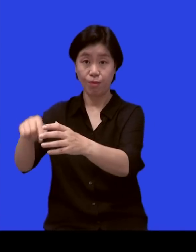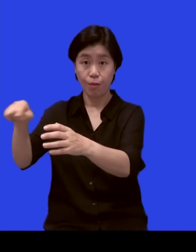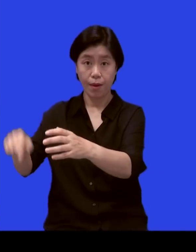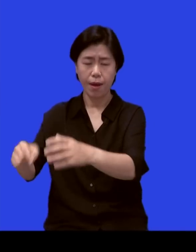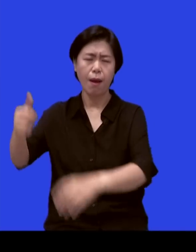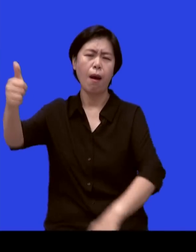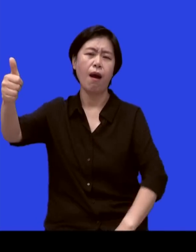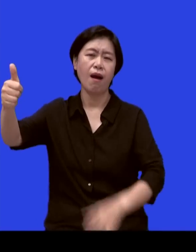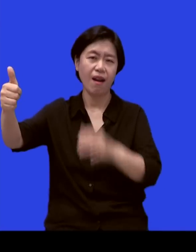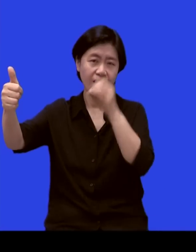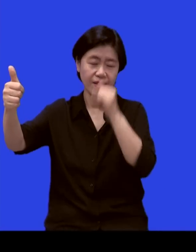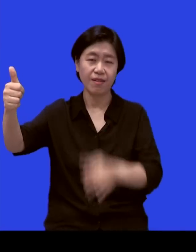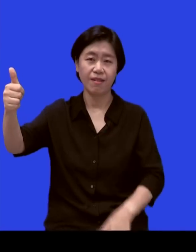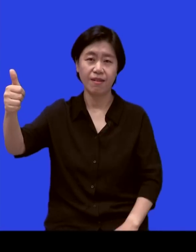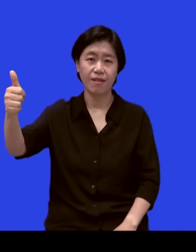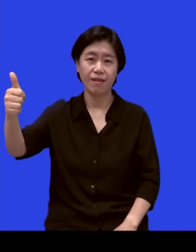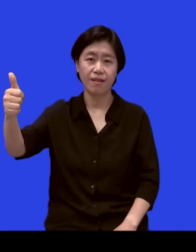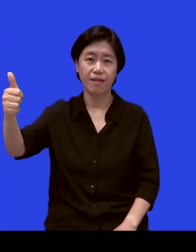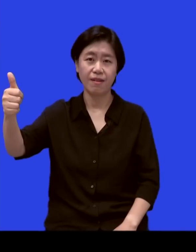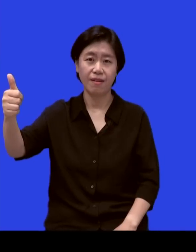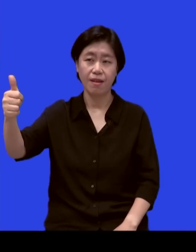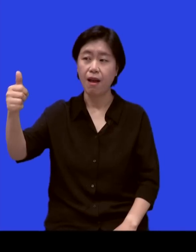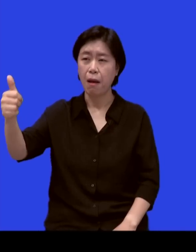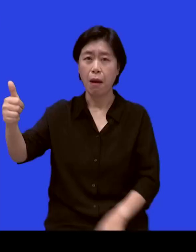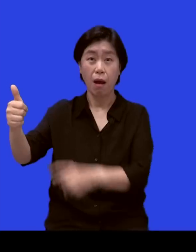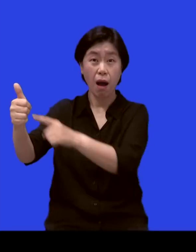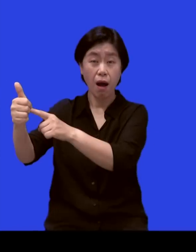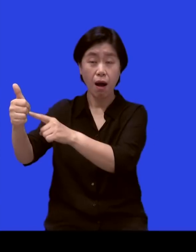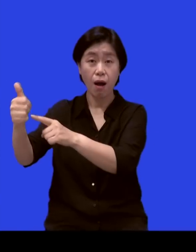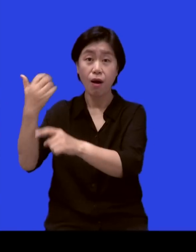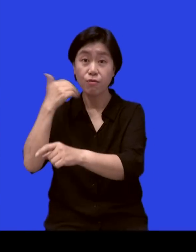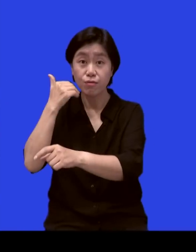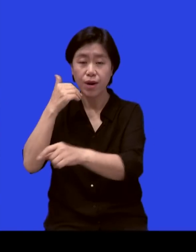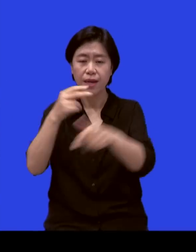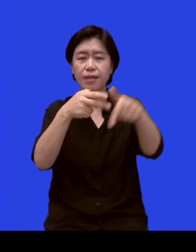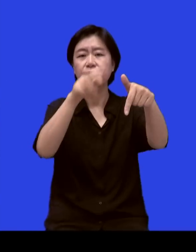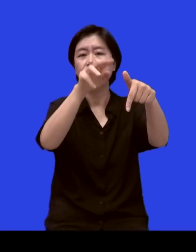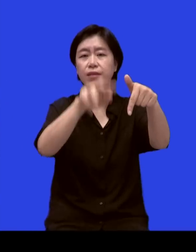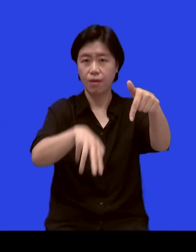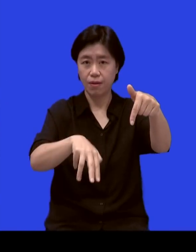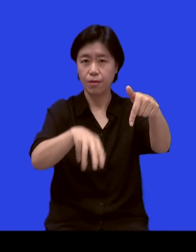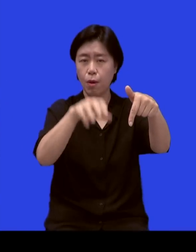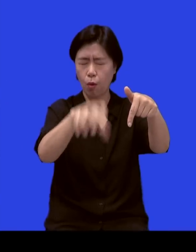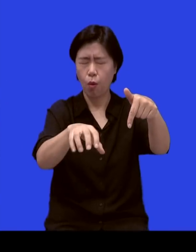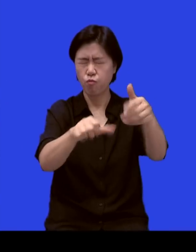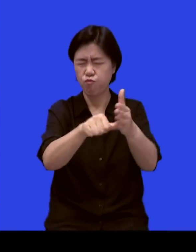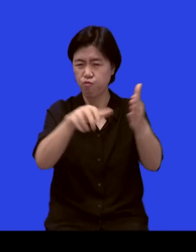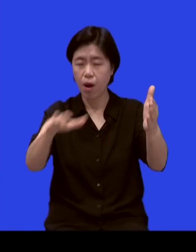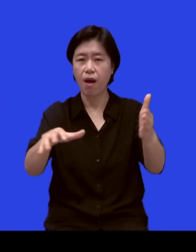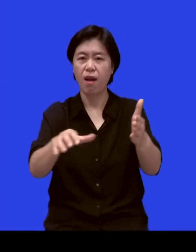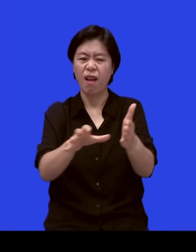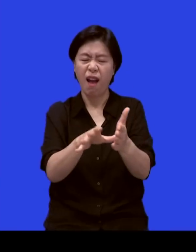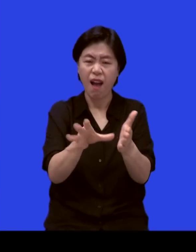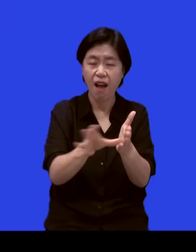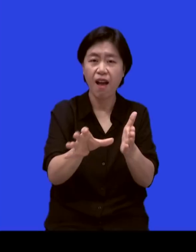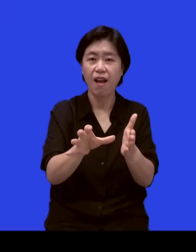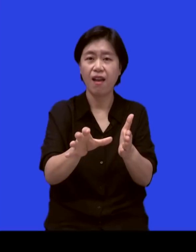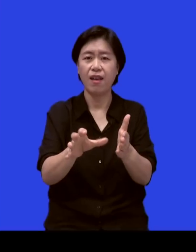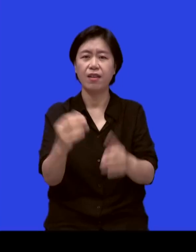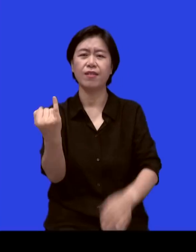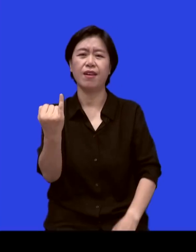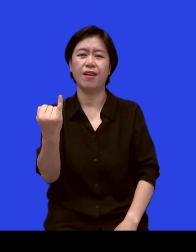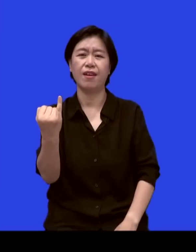있지. 근데 그 무리에서 이제 인천에서 거의 뭐 유명한 친구였는데, 짱, 예. 예. 근데 이 친구가 문신도 막